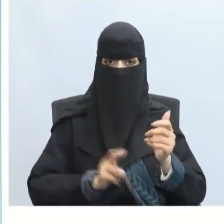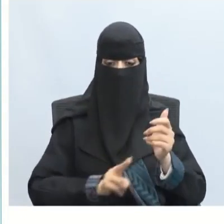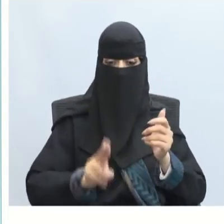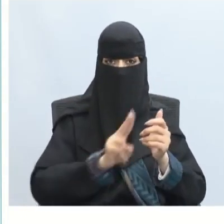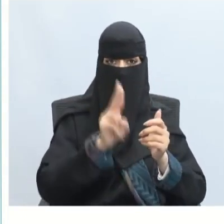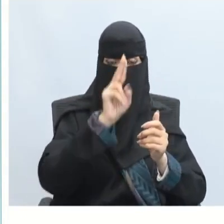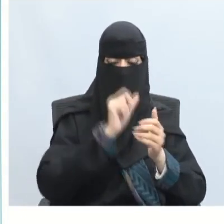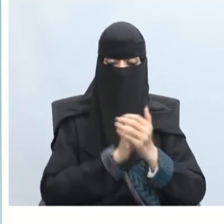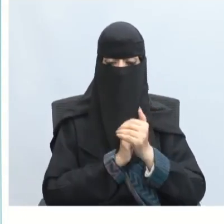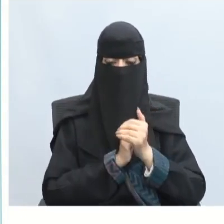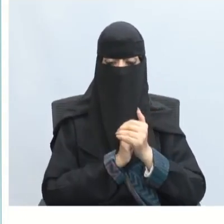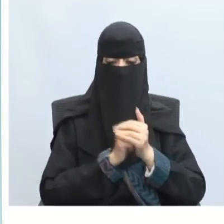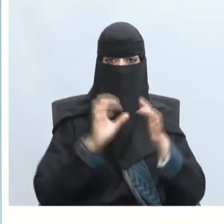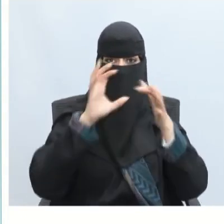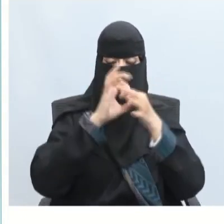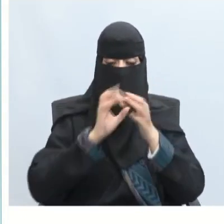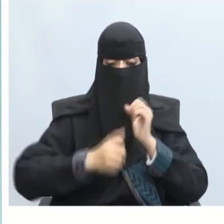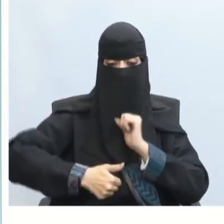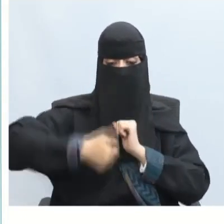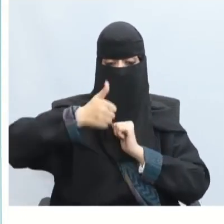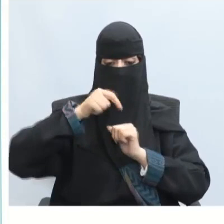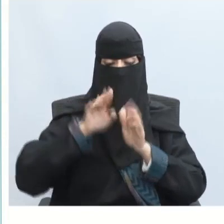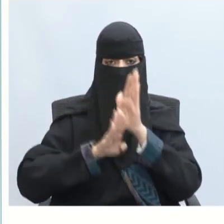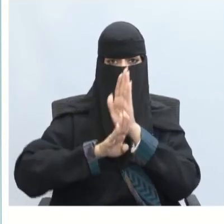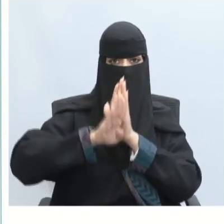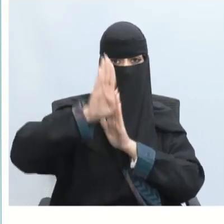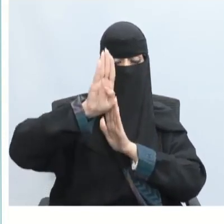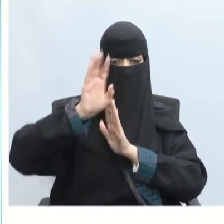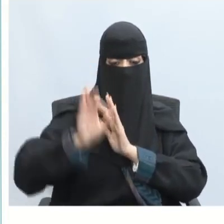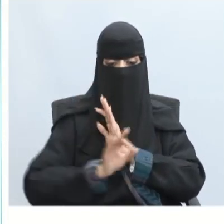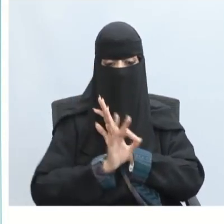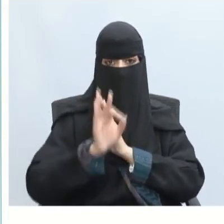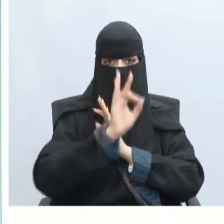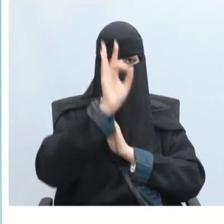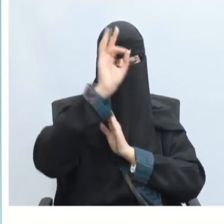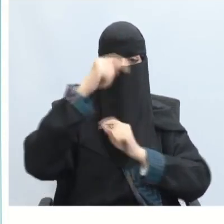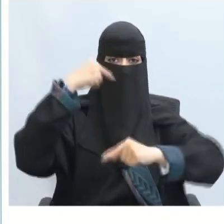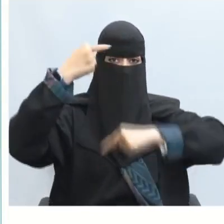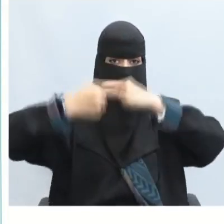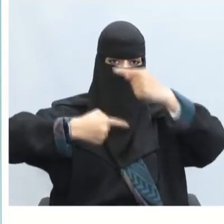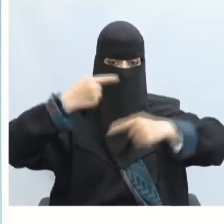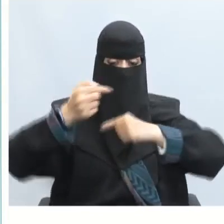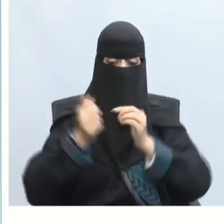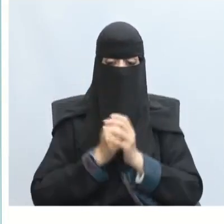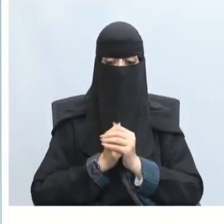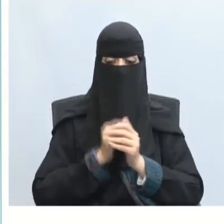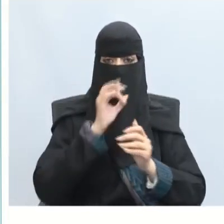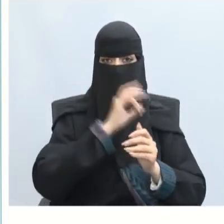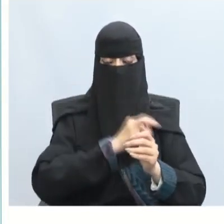ثلاثه فوائد تنمويه تتعلق بتحقيق التطوير والتنميه